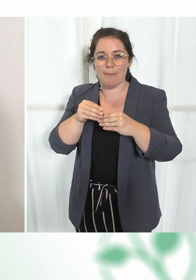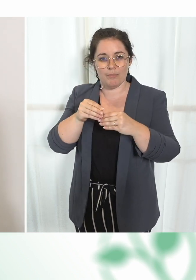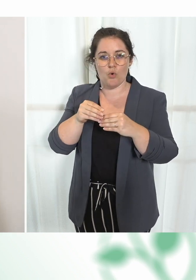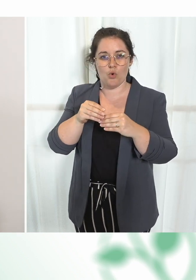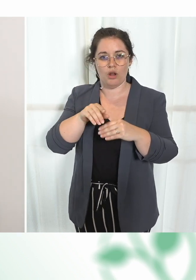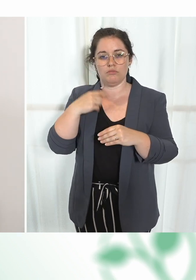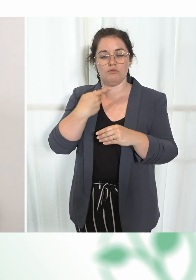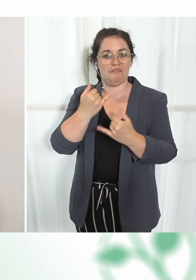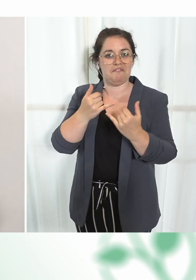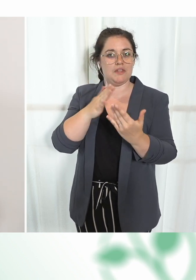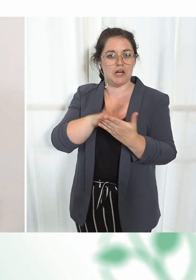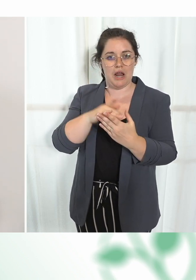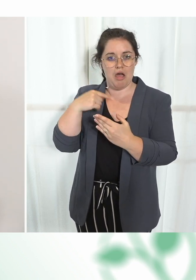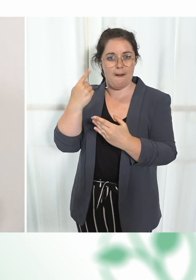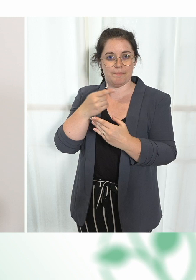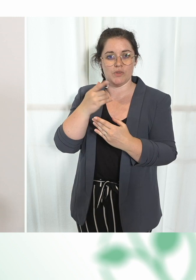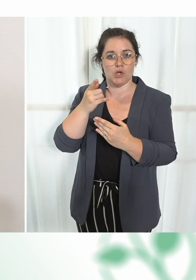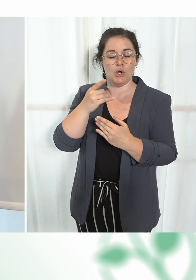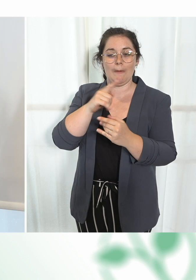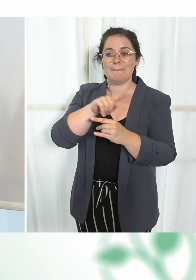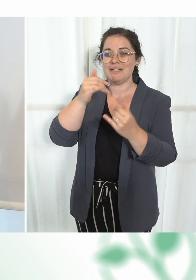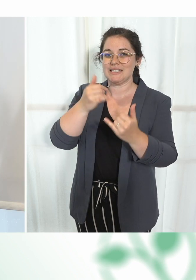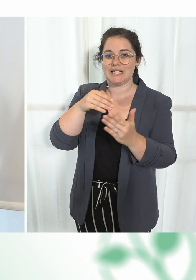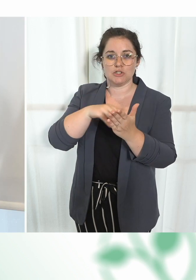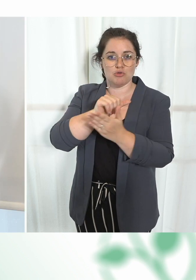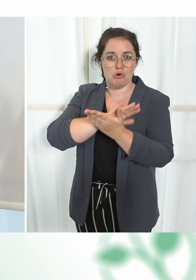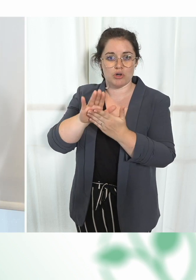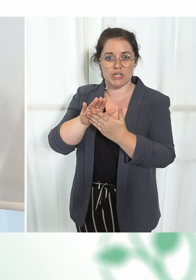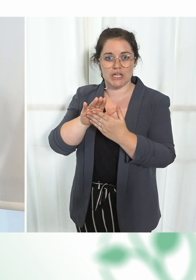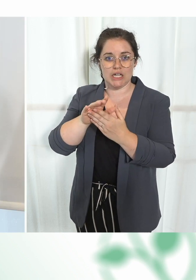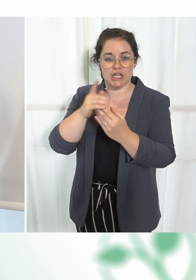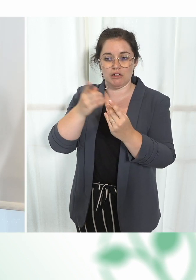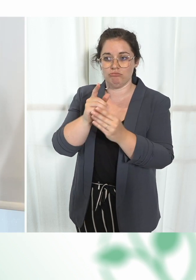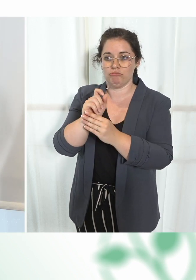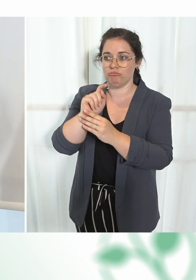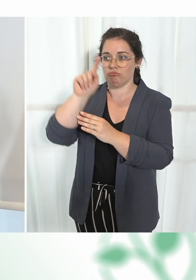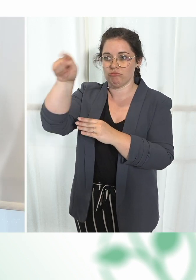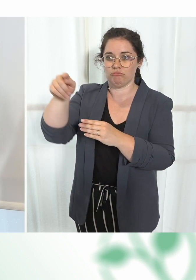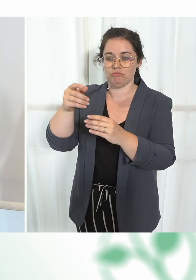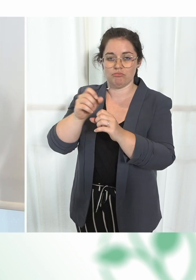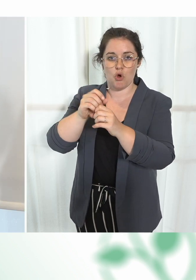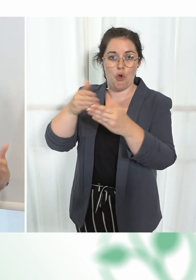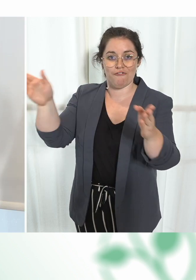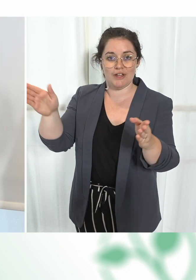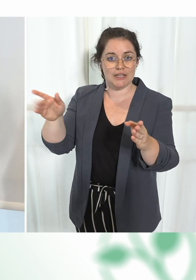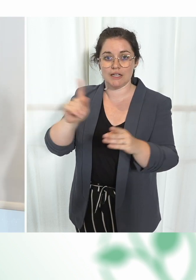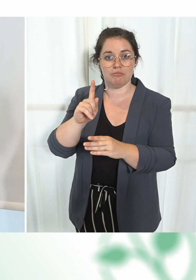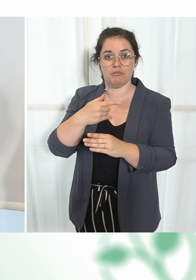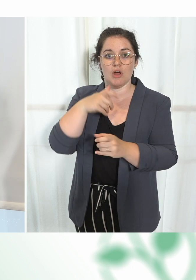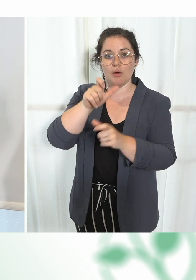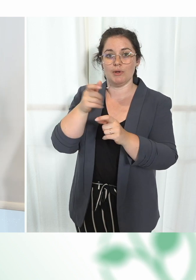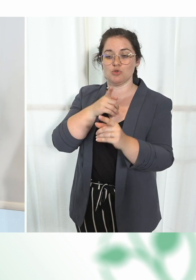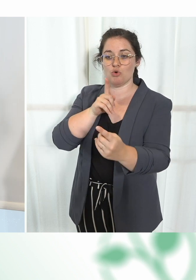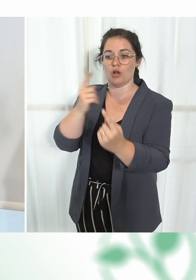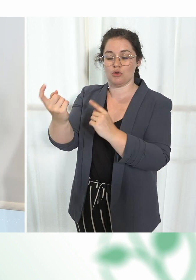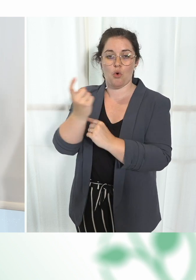das eigentlich so, dass wir bis jetzt da noch nie eine Stelle ausgeschrieben haben, sondern alle Menschen, die zu uns kommen und sagen, ich würde gern bei euch arbeiten,